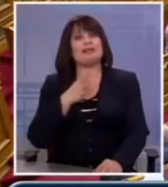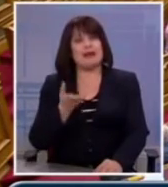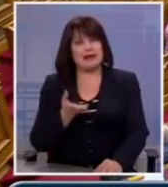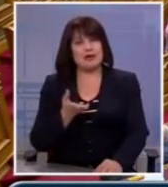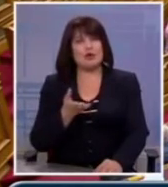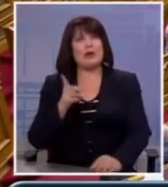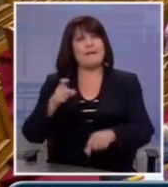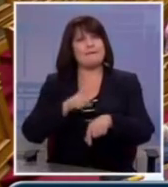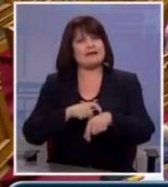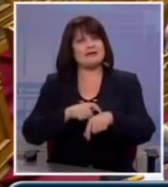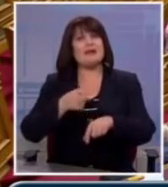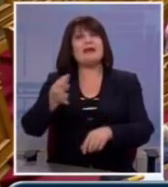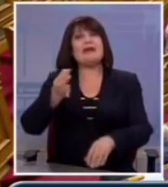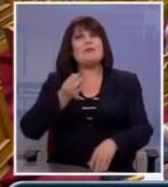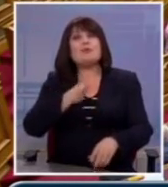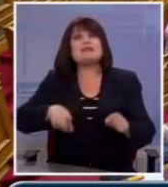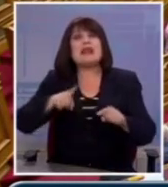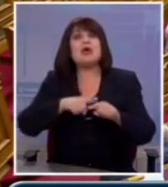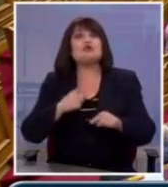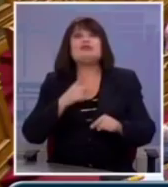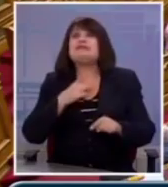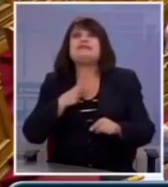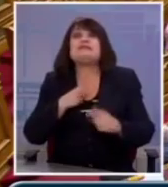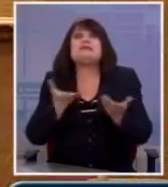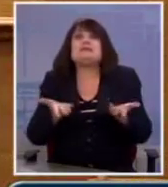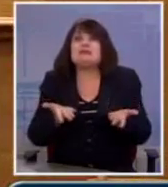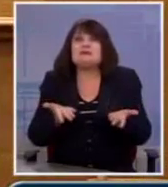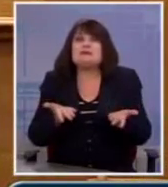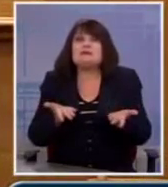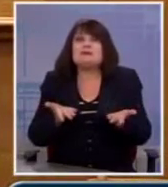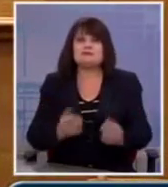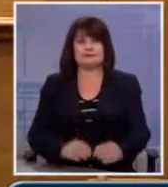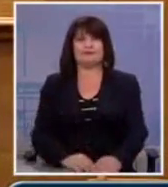Θα σας πω τι θέλω και κάποια στιγμή να πείτε και εσείς τι θέλετε από τον ελληνικό λαό. Λοιπόν,